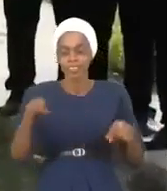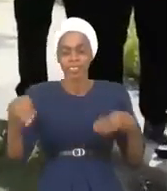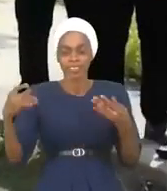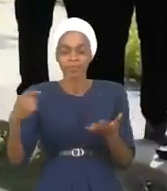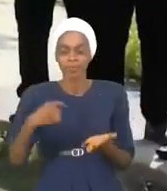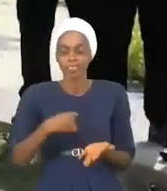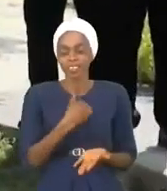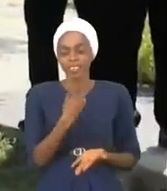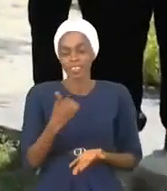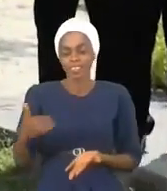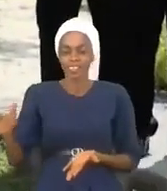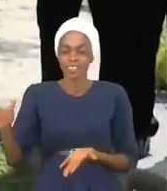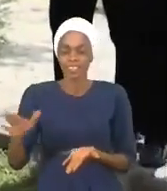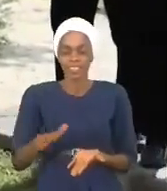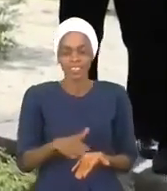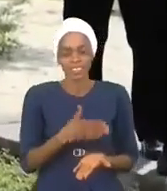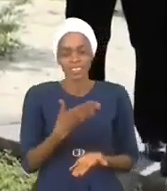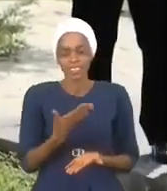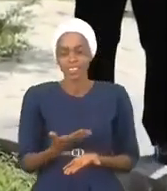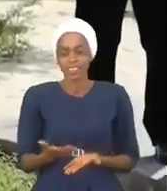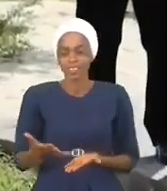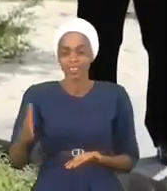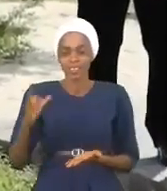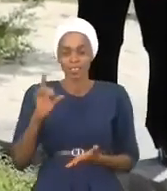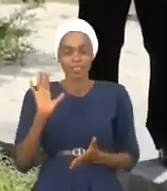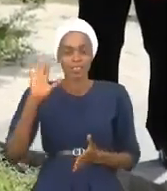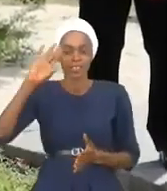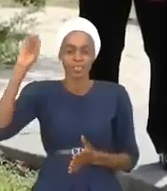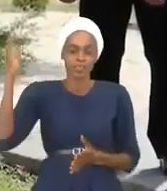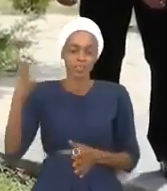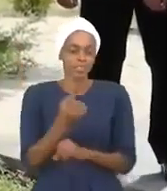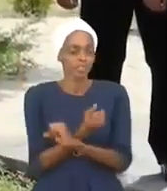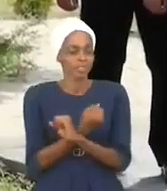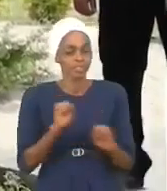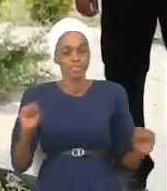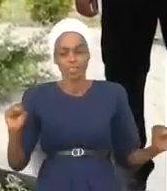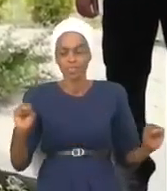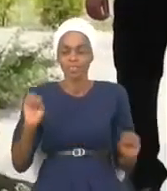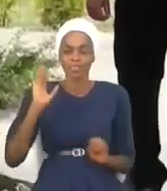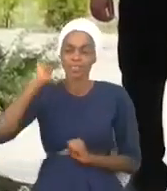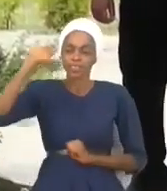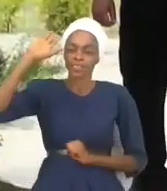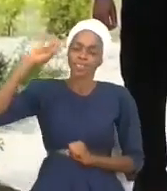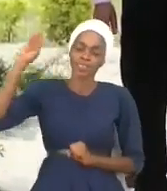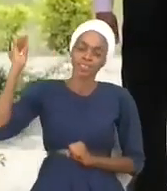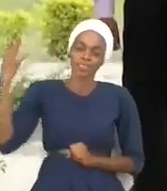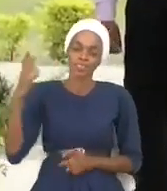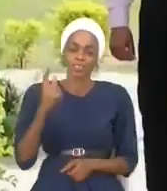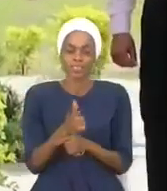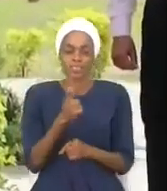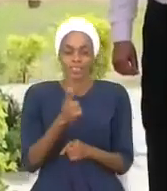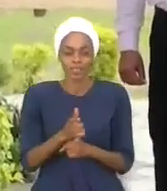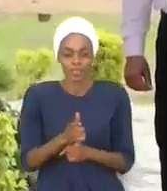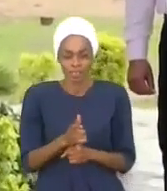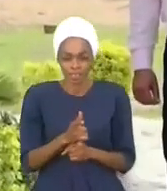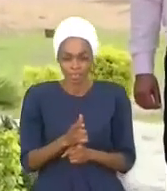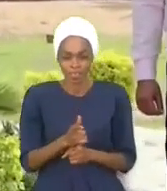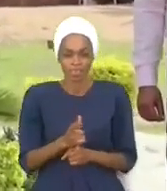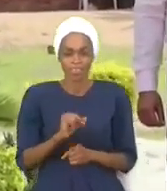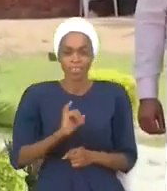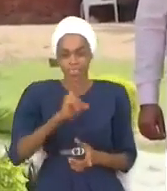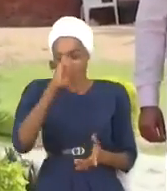نعمتك تخلص نعمتك تبرر، واثق فيك وإيماني إنك